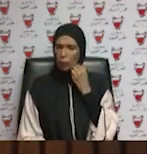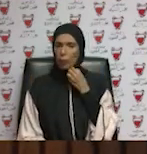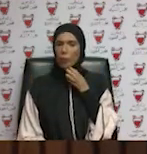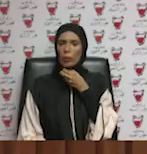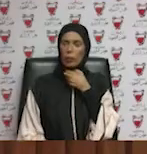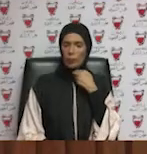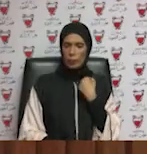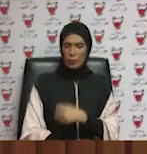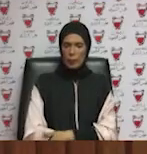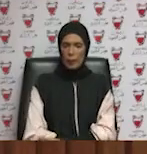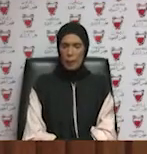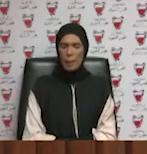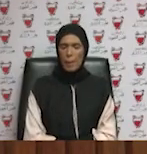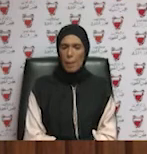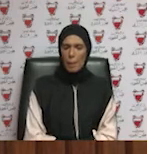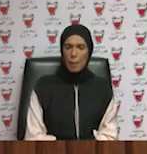شكرا جزيلا.